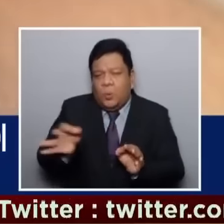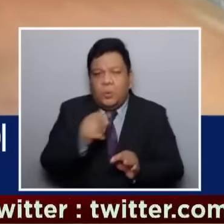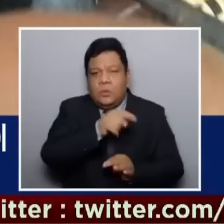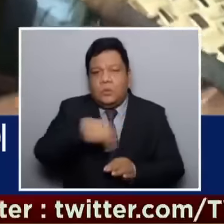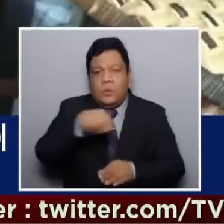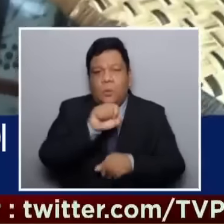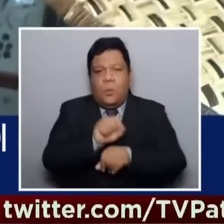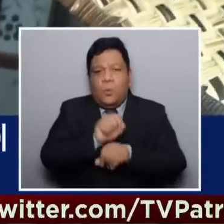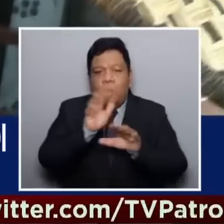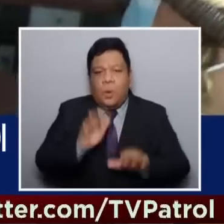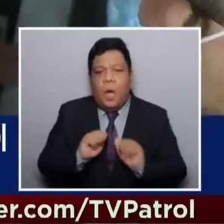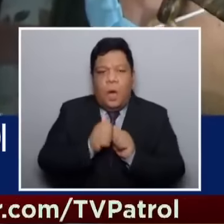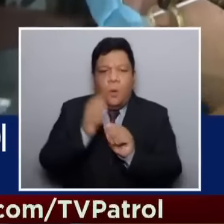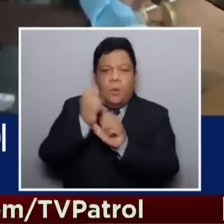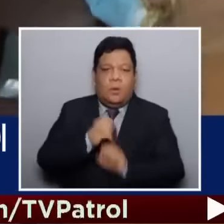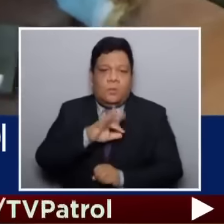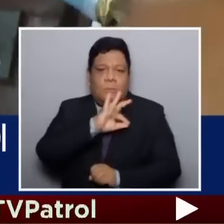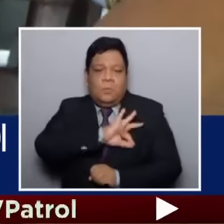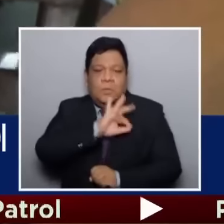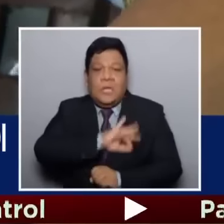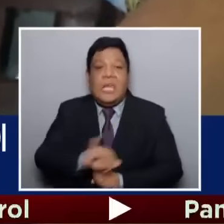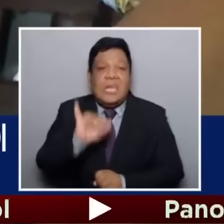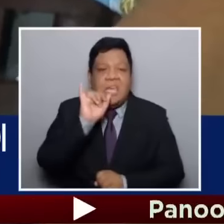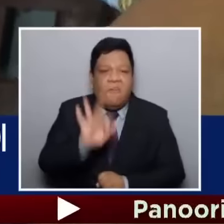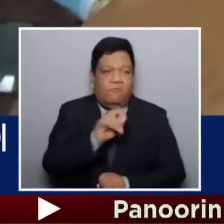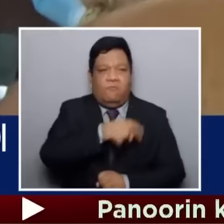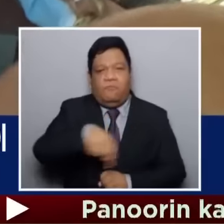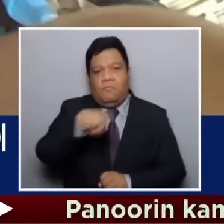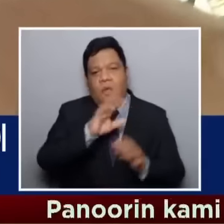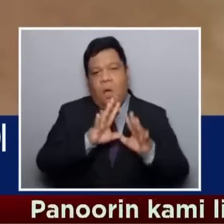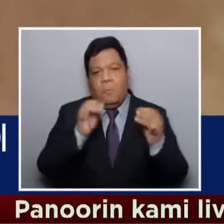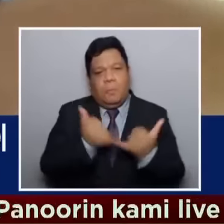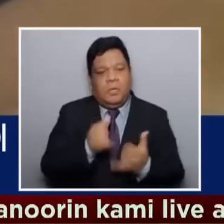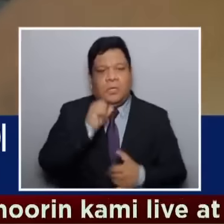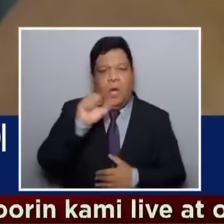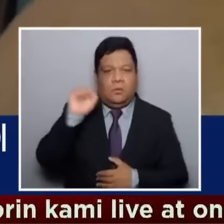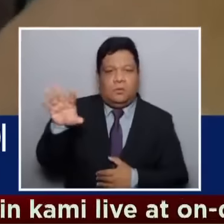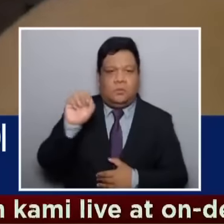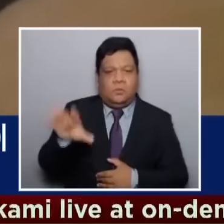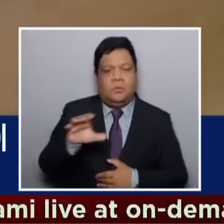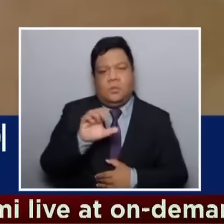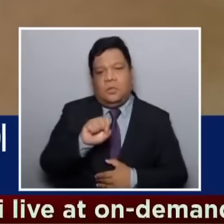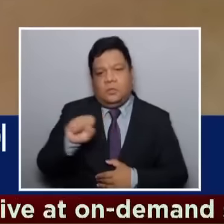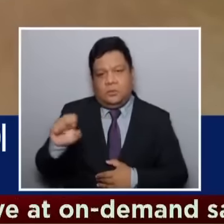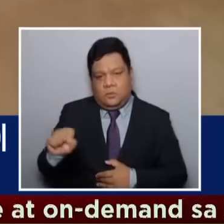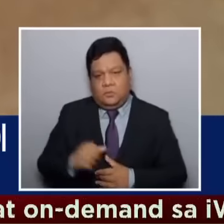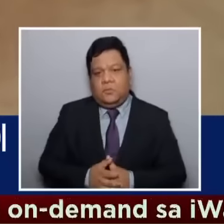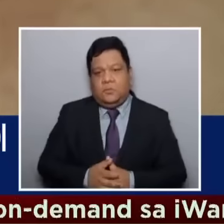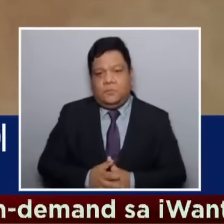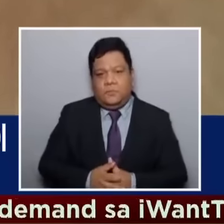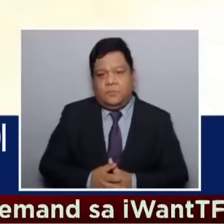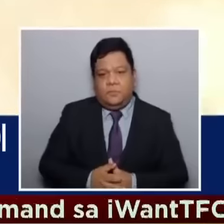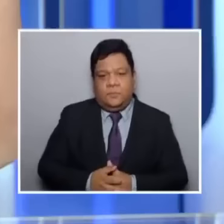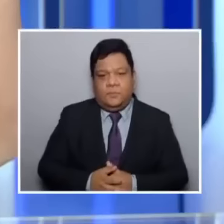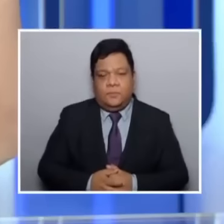sa pagkuha ng benepisyo kung hindi magre-remit ang kanilang monthly contributions.